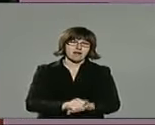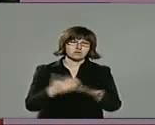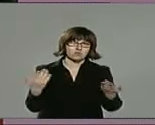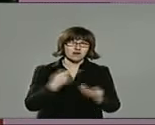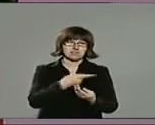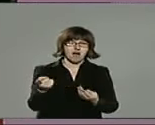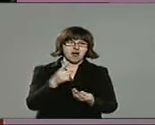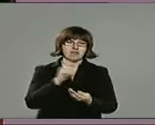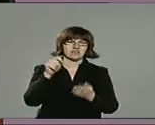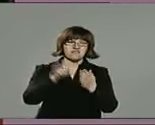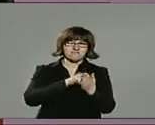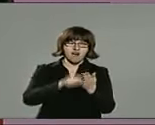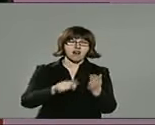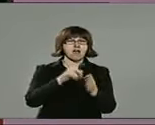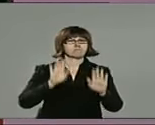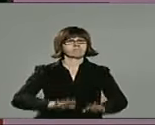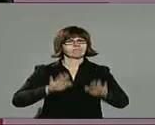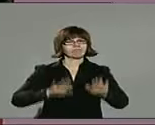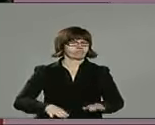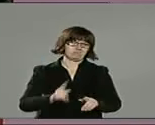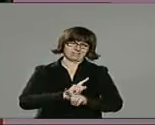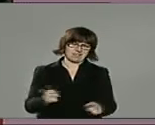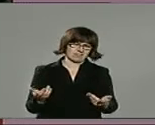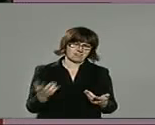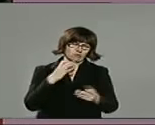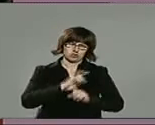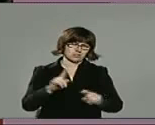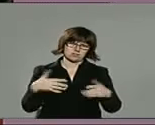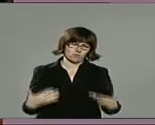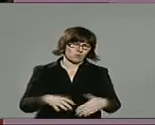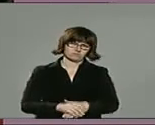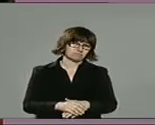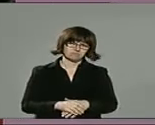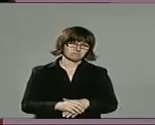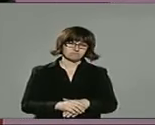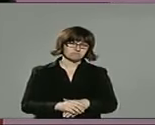ihr hattet mich auch nicht gewählt, um alles so zu lassen, wie es ist, liebe Genossinnen und Genossen.